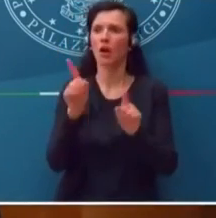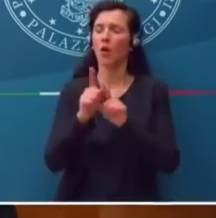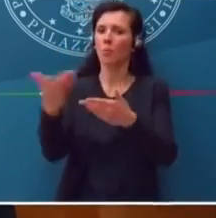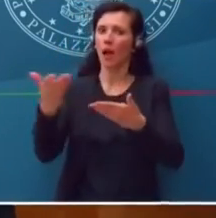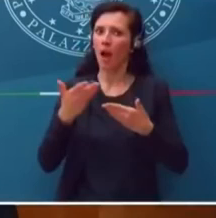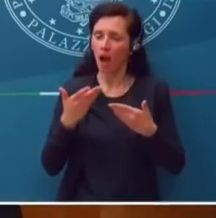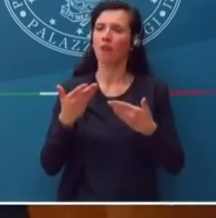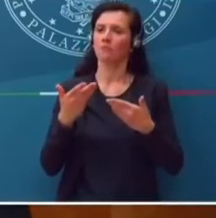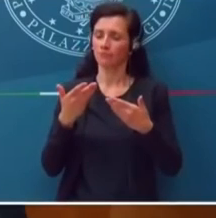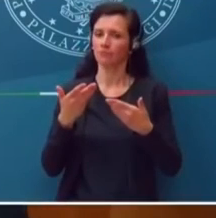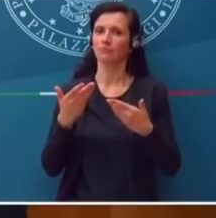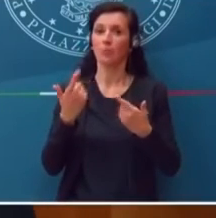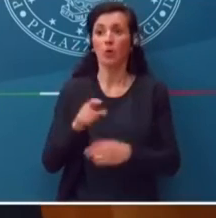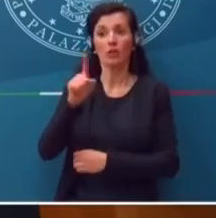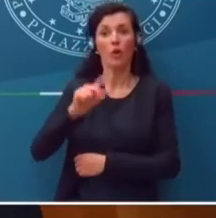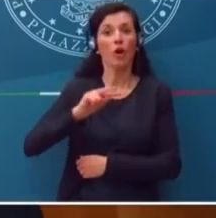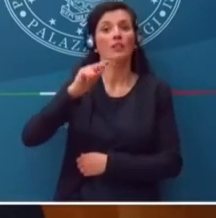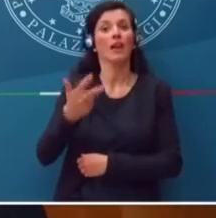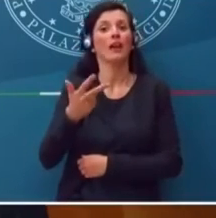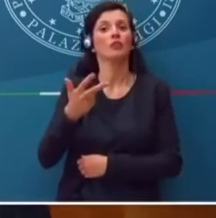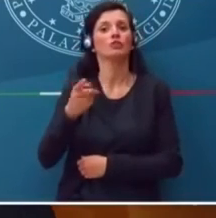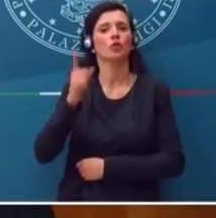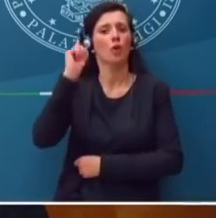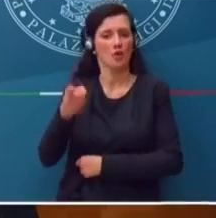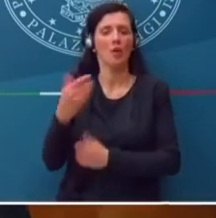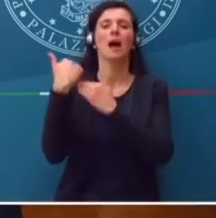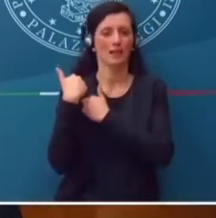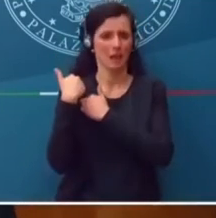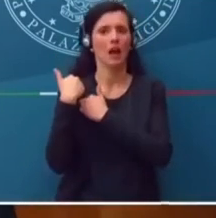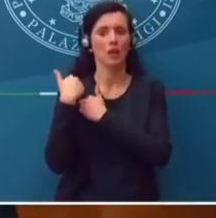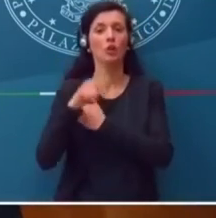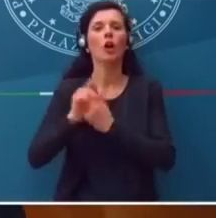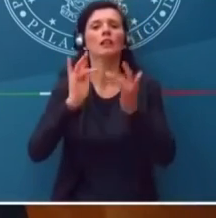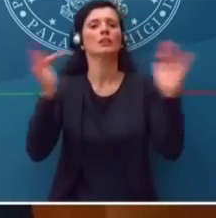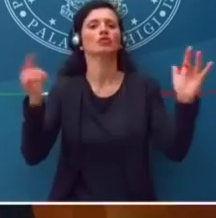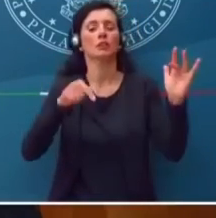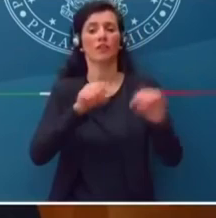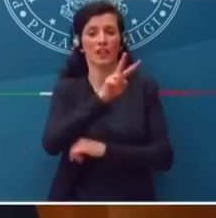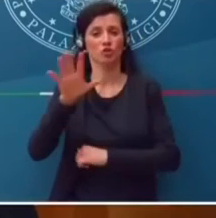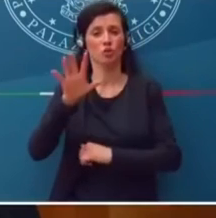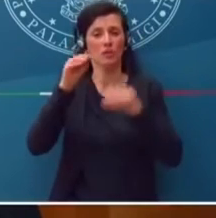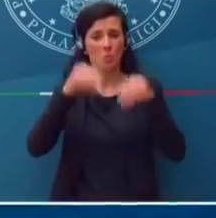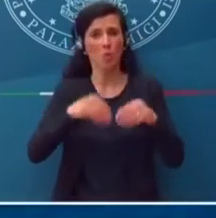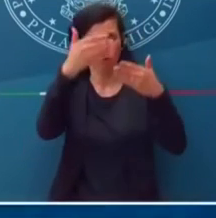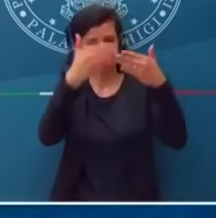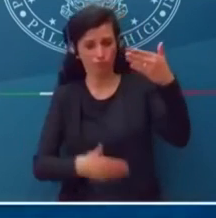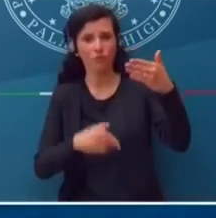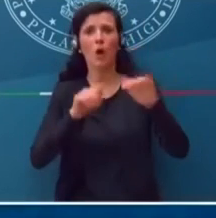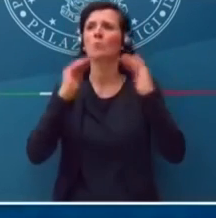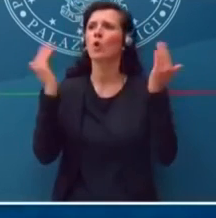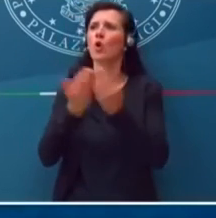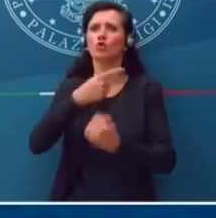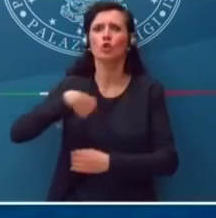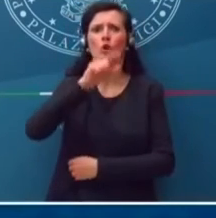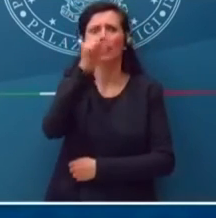terzo mandato, la digitalizzazione. Siamo al 25° posto al mondo e lei ben lo sa. E questo è un